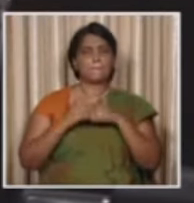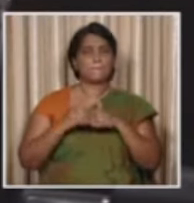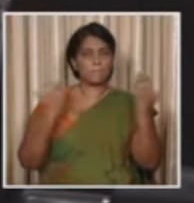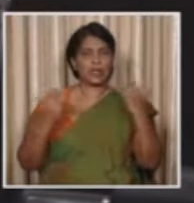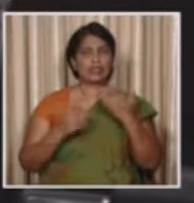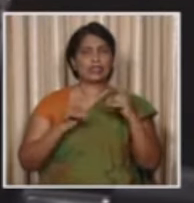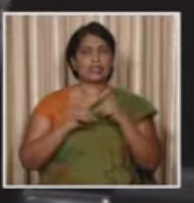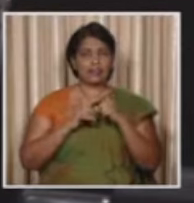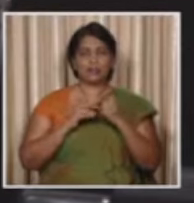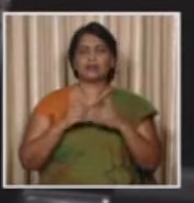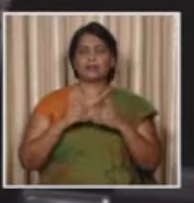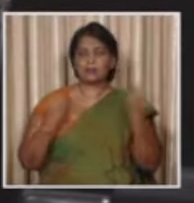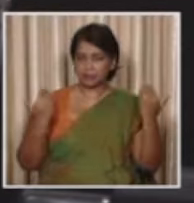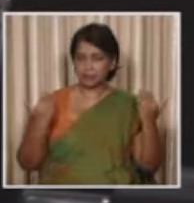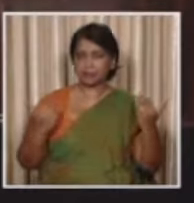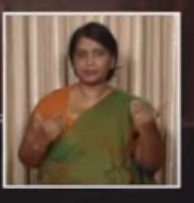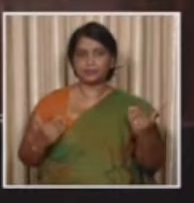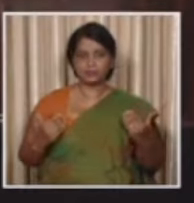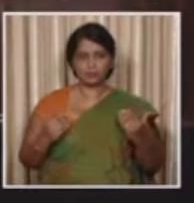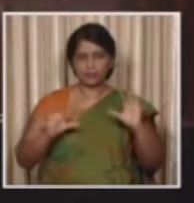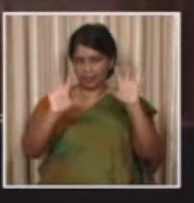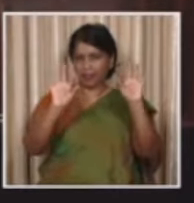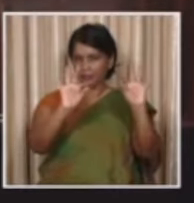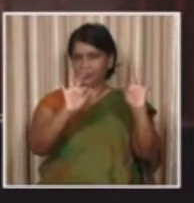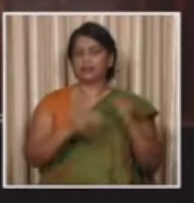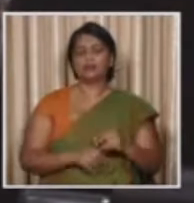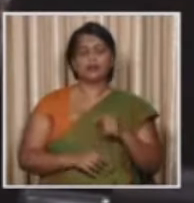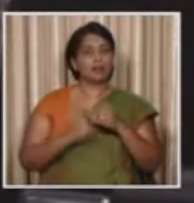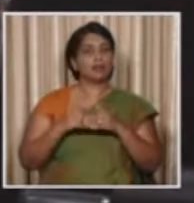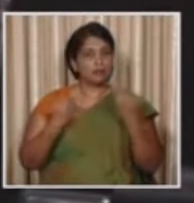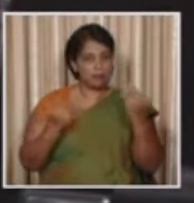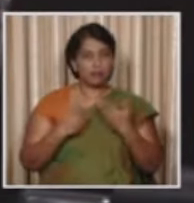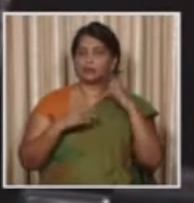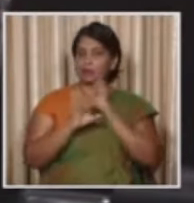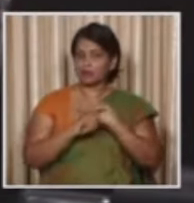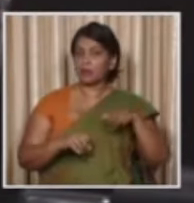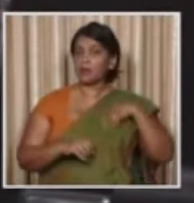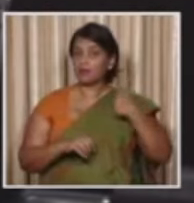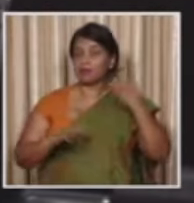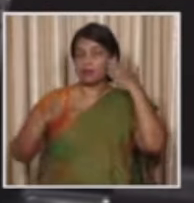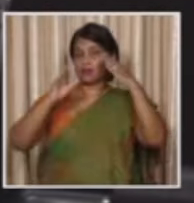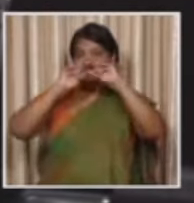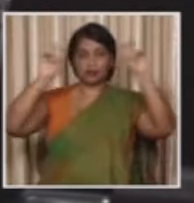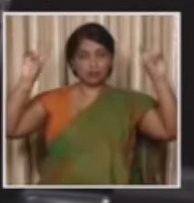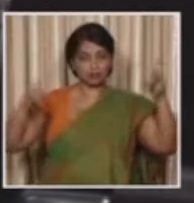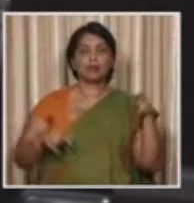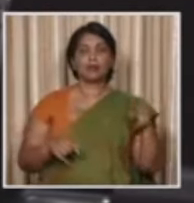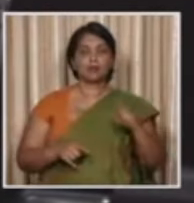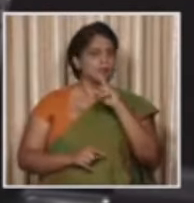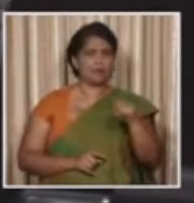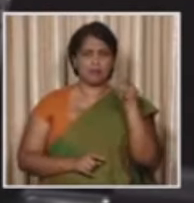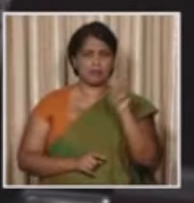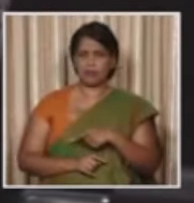දිවයින පුවත්පතටම ගරු මැතිතුමා මේ විනාඩියයි විනාඩියයි මම මේ පුවත්පත් වලත් පළ වුණා ප්‍රධාන ශීර්ෂය විදියට මේක